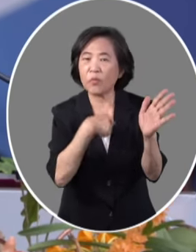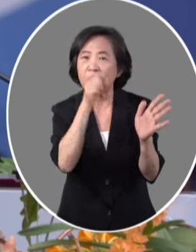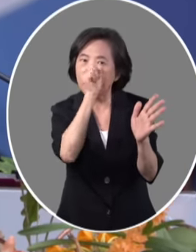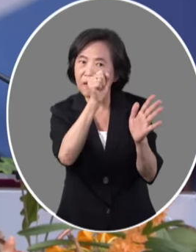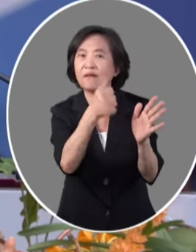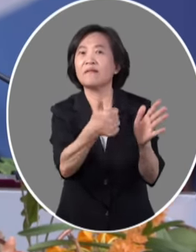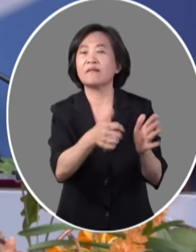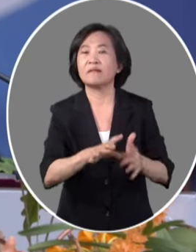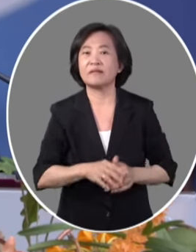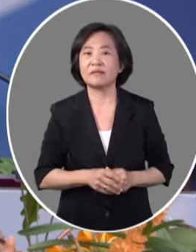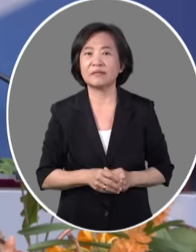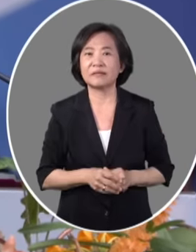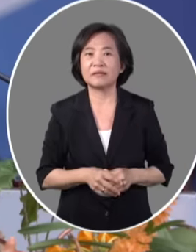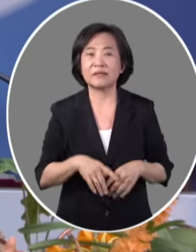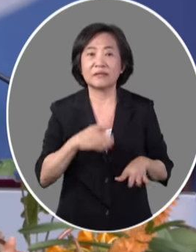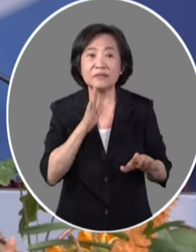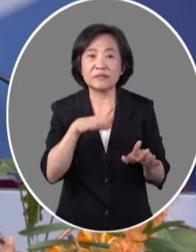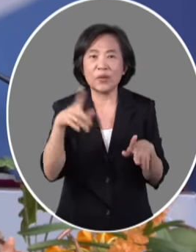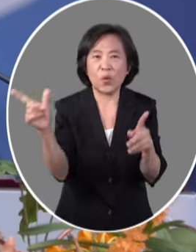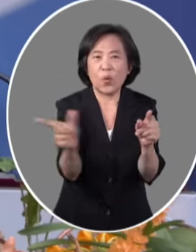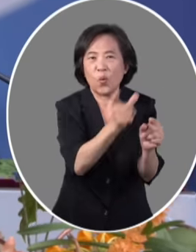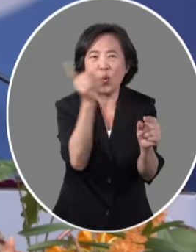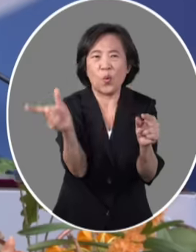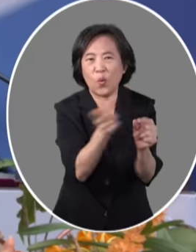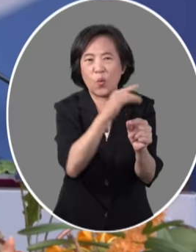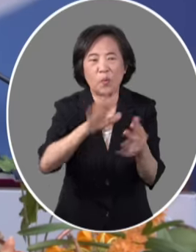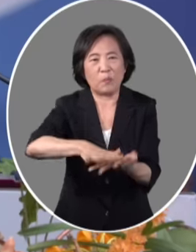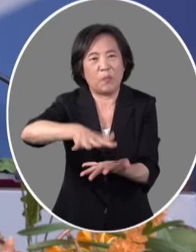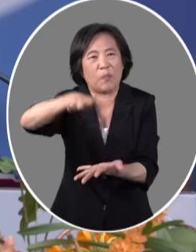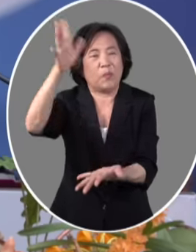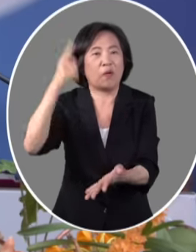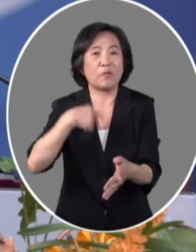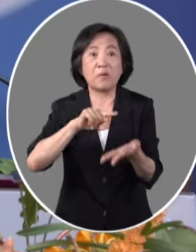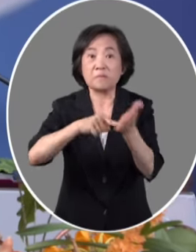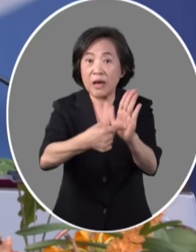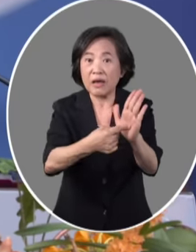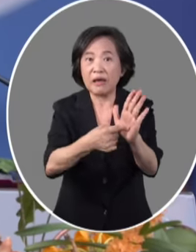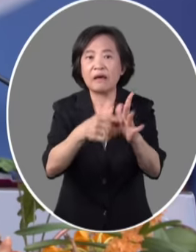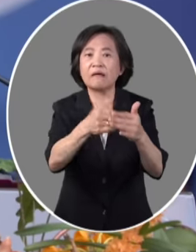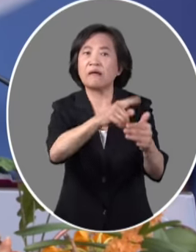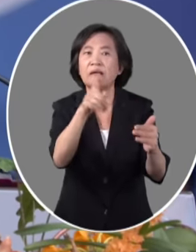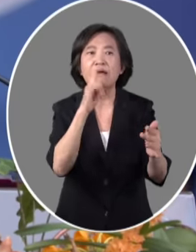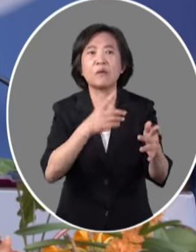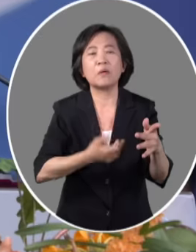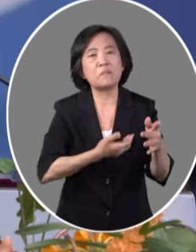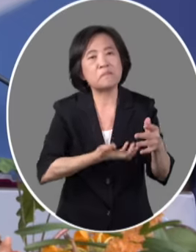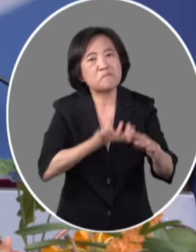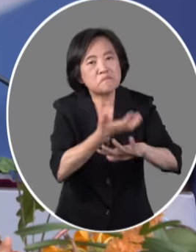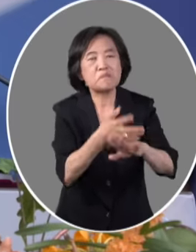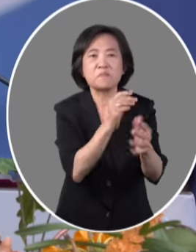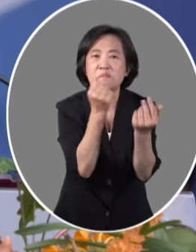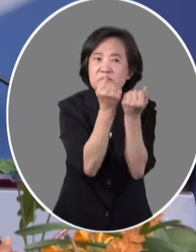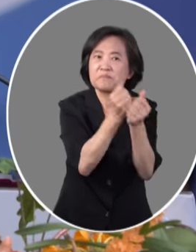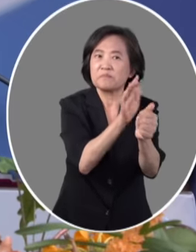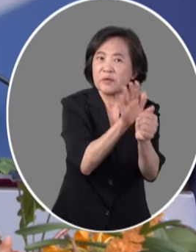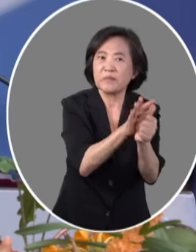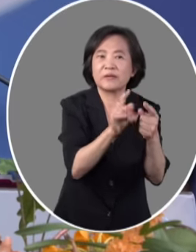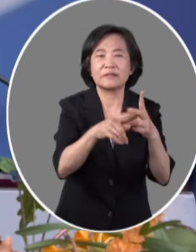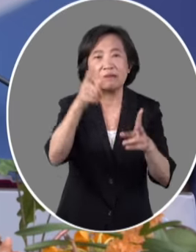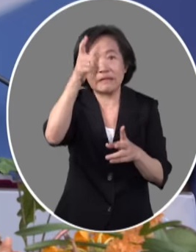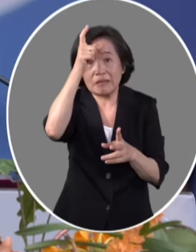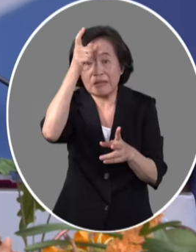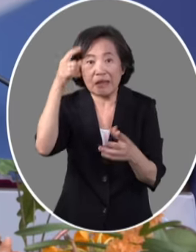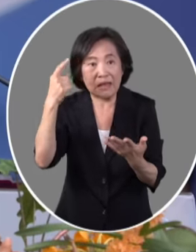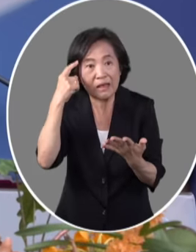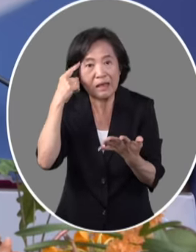岸因台风而豪雨成灾，我们展现人道关怀；土耳其发生政灾，我们挺